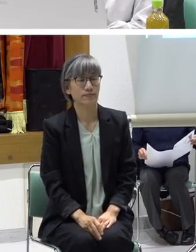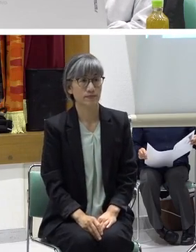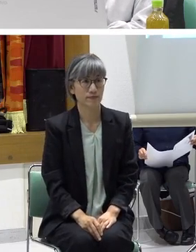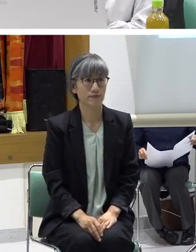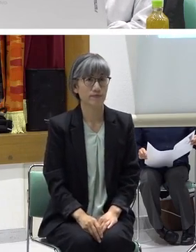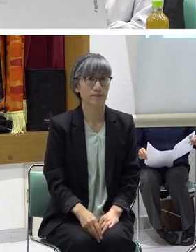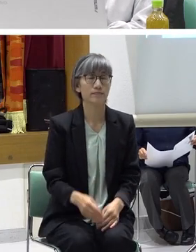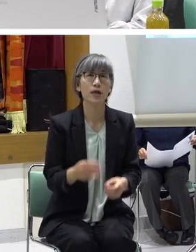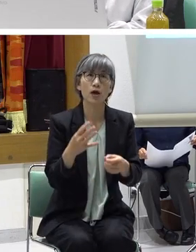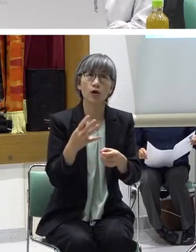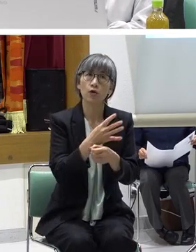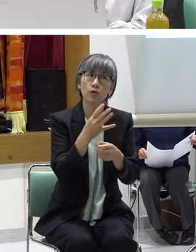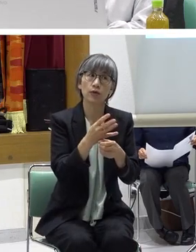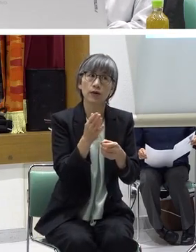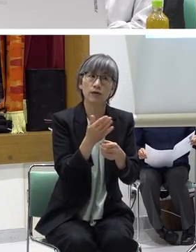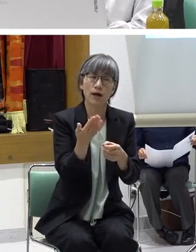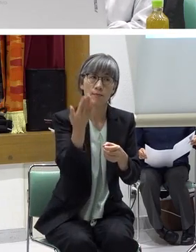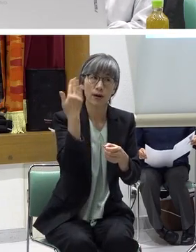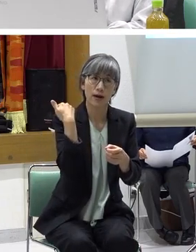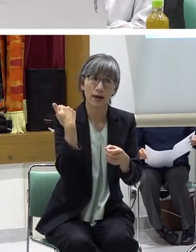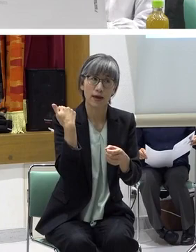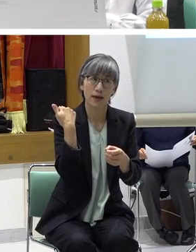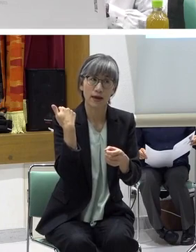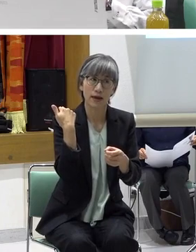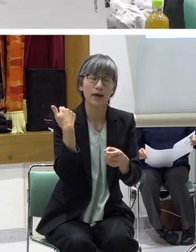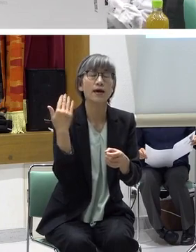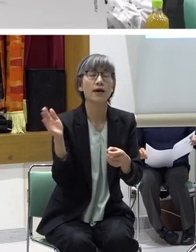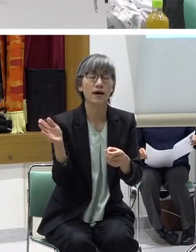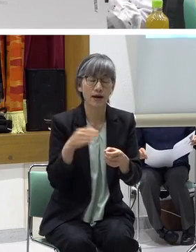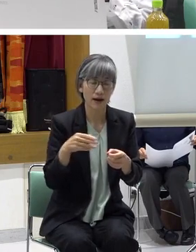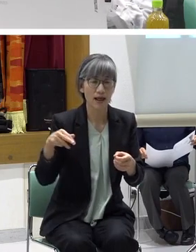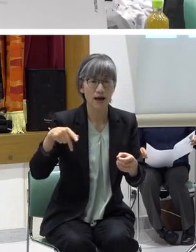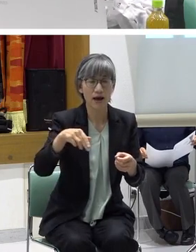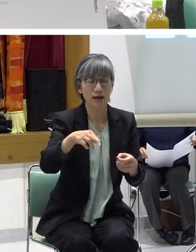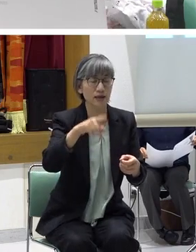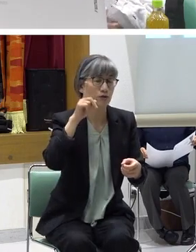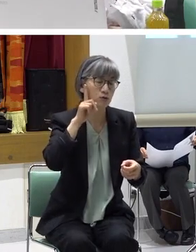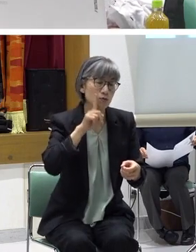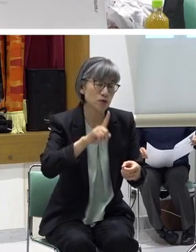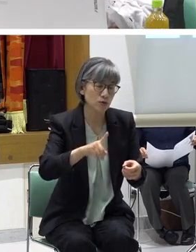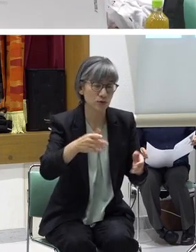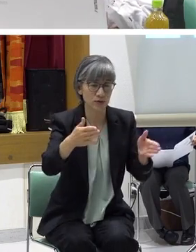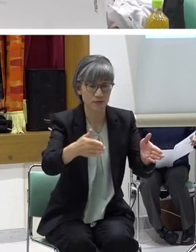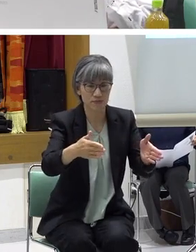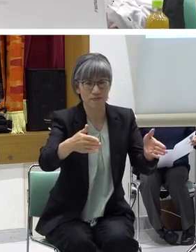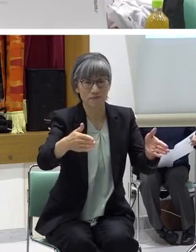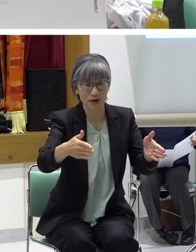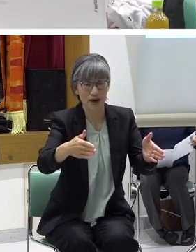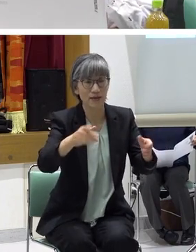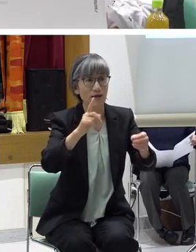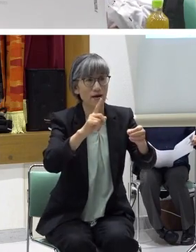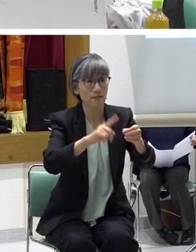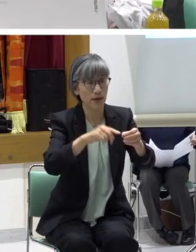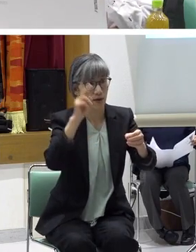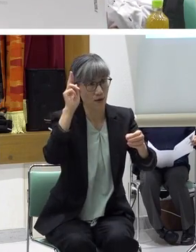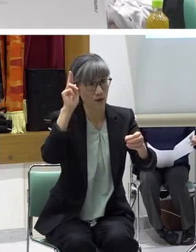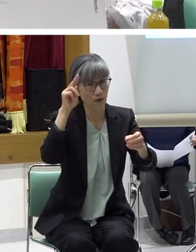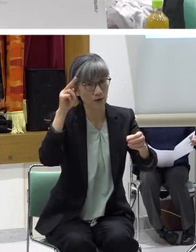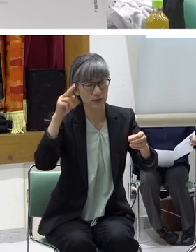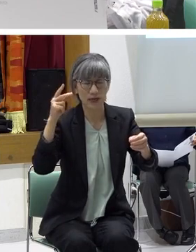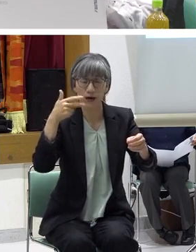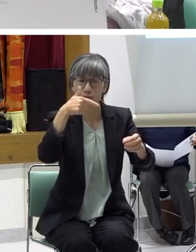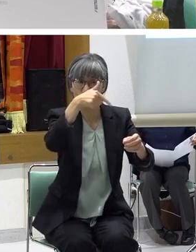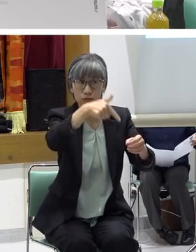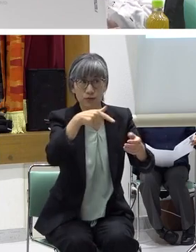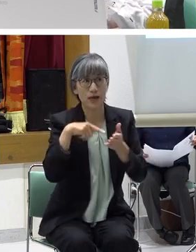今から4年ほど前より、歩きやすい歩道になるように、吹田市や、大阪府へ、